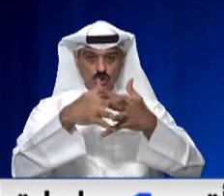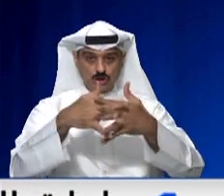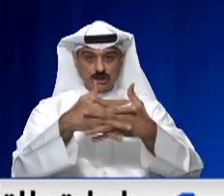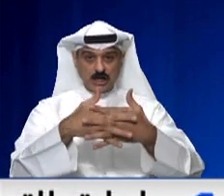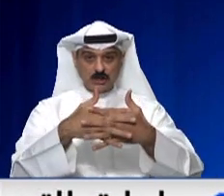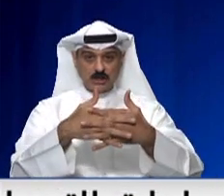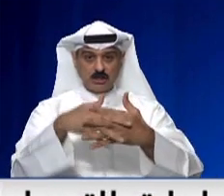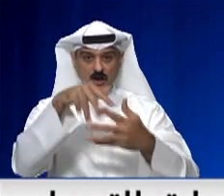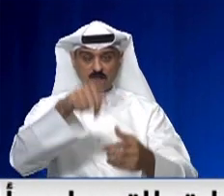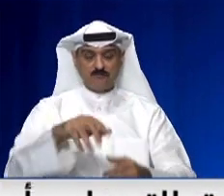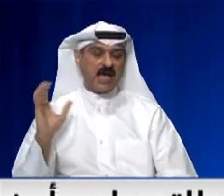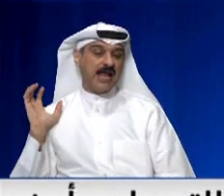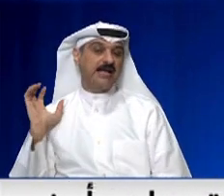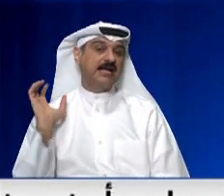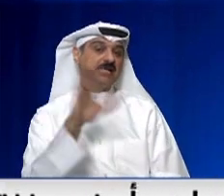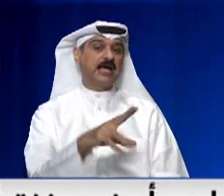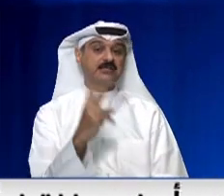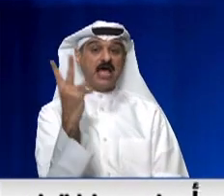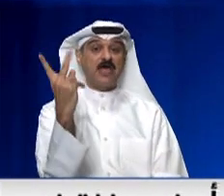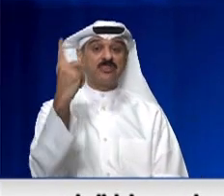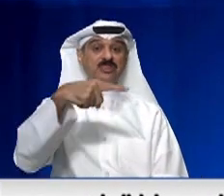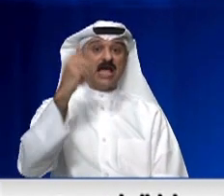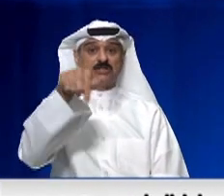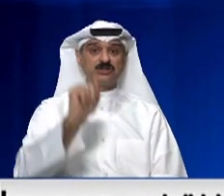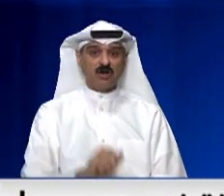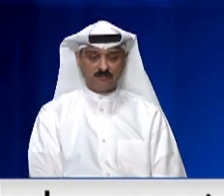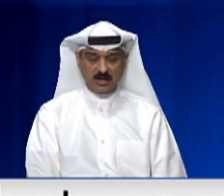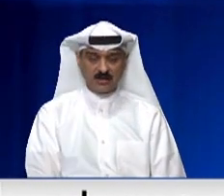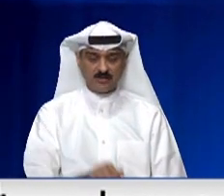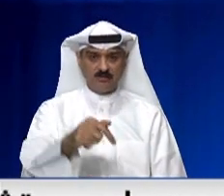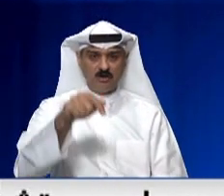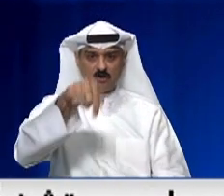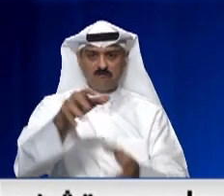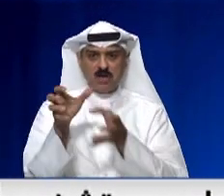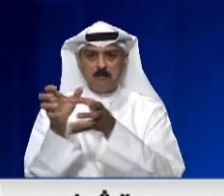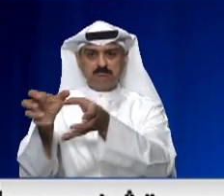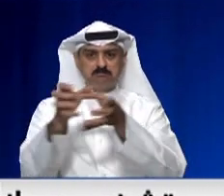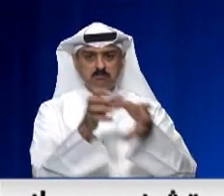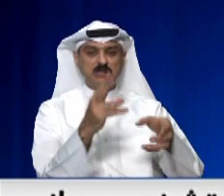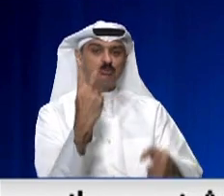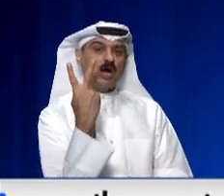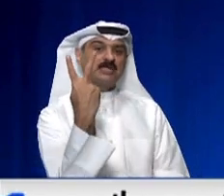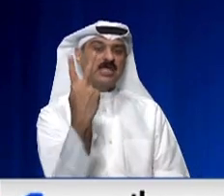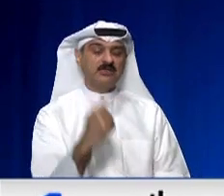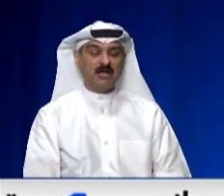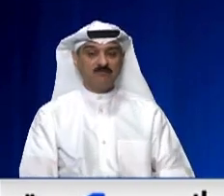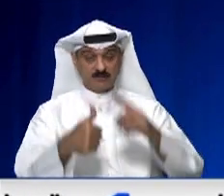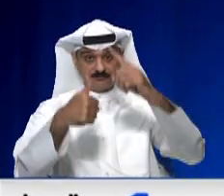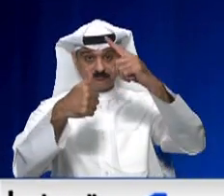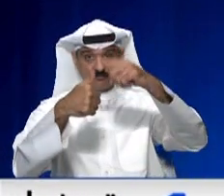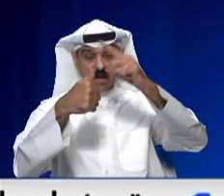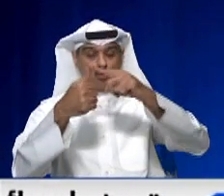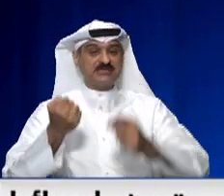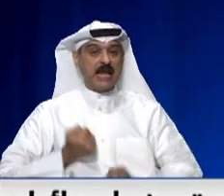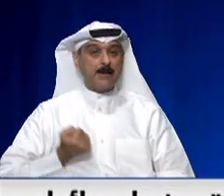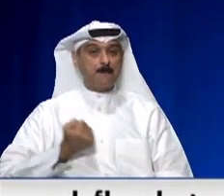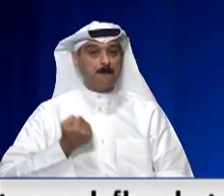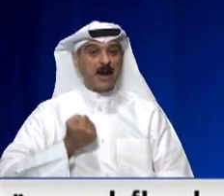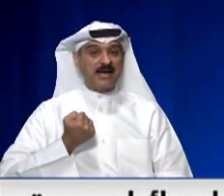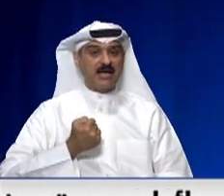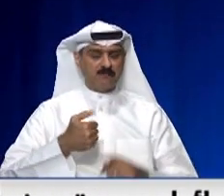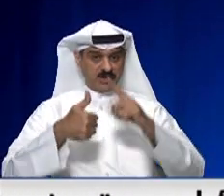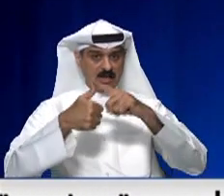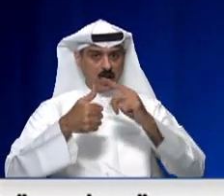الآسيوية لليد للأندية 12 ناديا، وزعت على مجموعتين تضم الأولى أندية النجم البحريني حامل